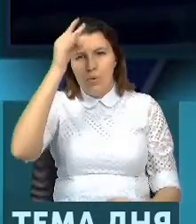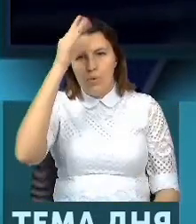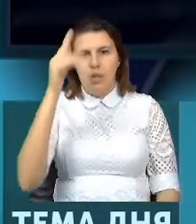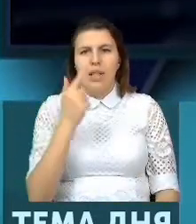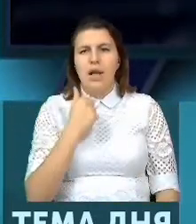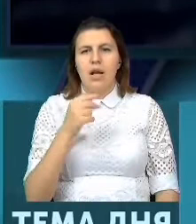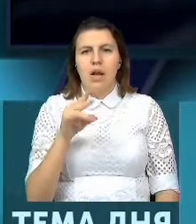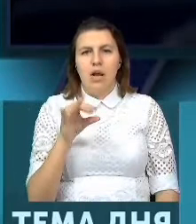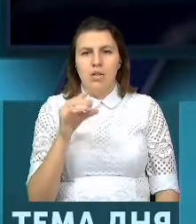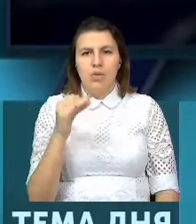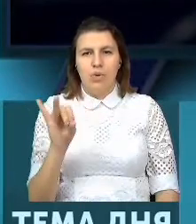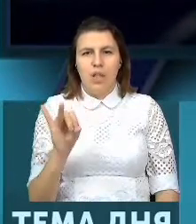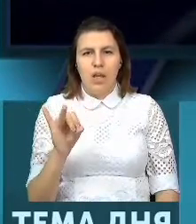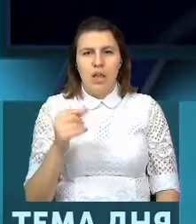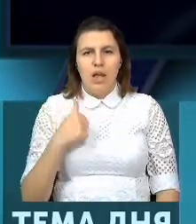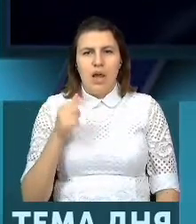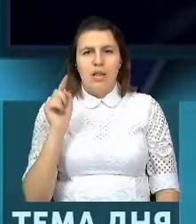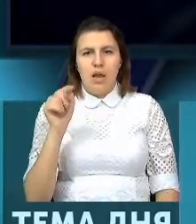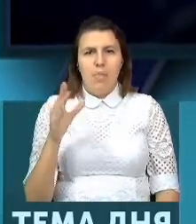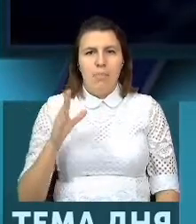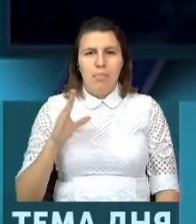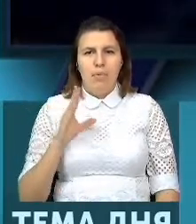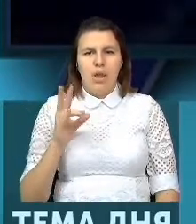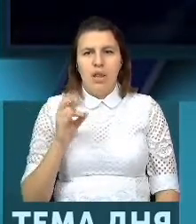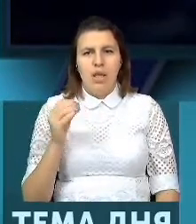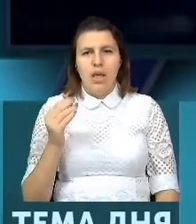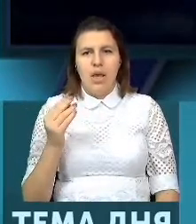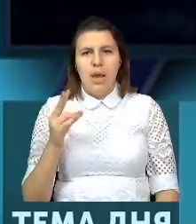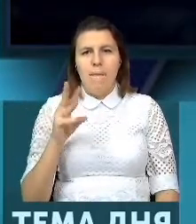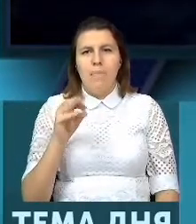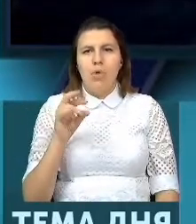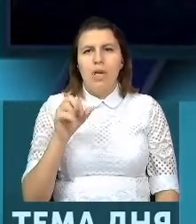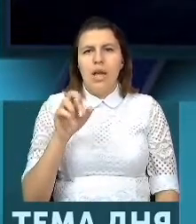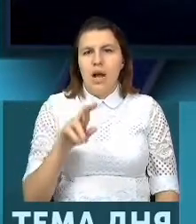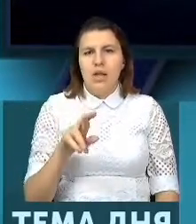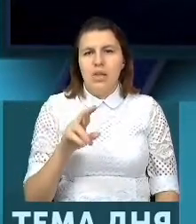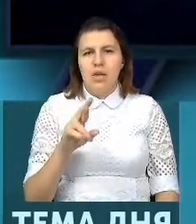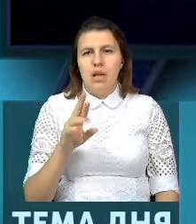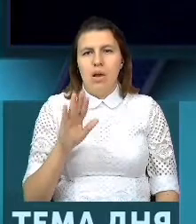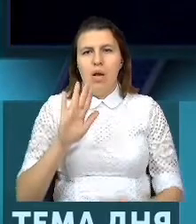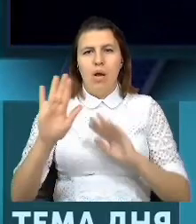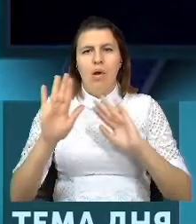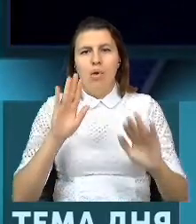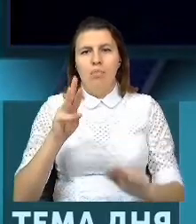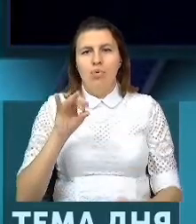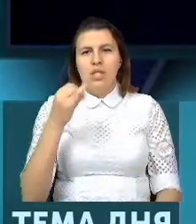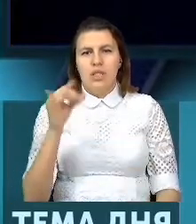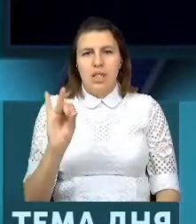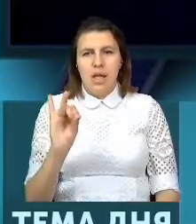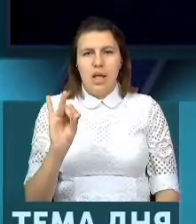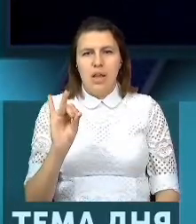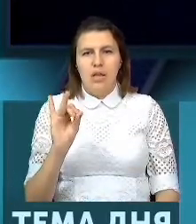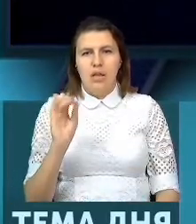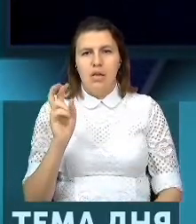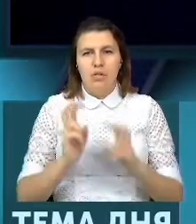більшій степені не на якомусь мероприятии, а більше как турист музея, ну, посетитель музея содового завода, потому что этот музей единственное,